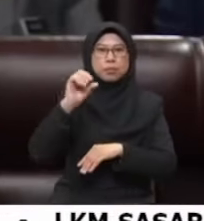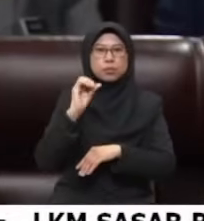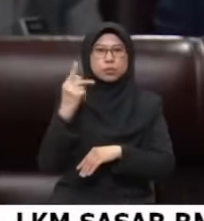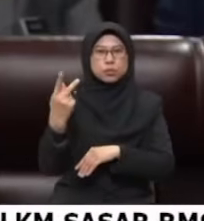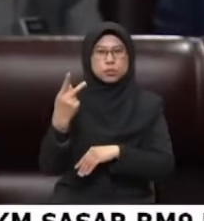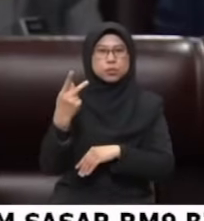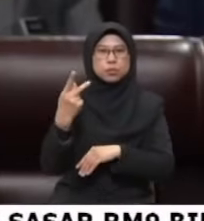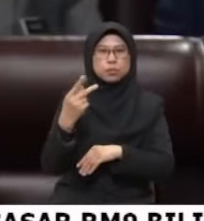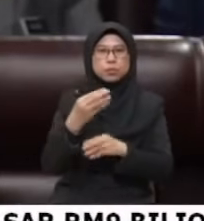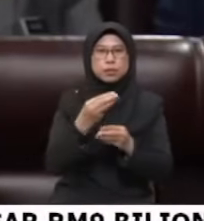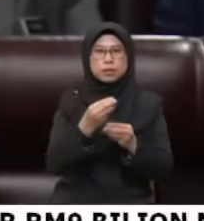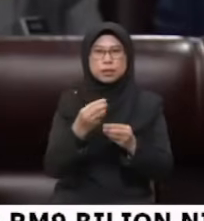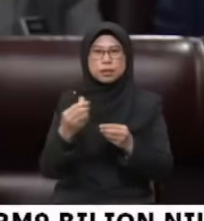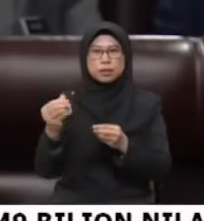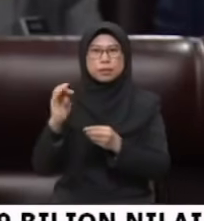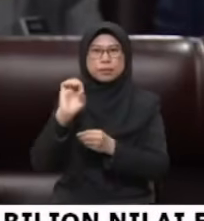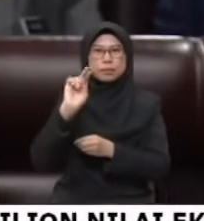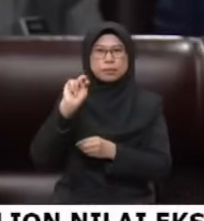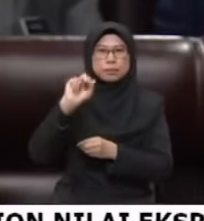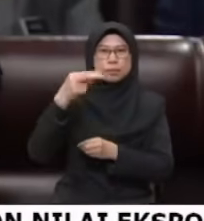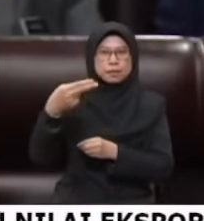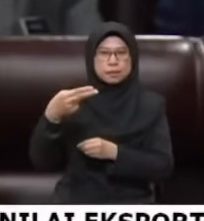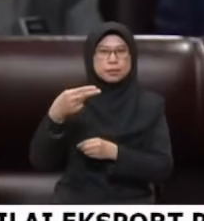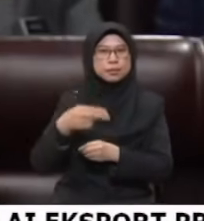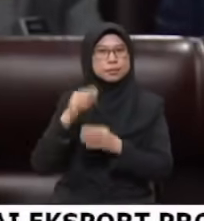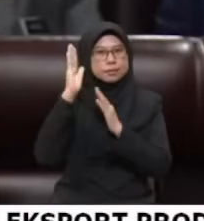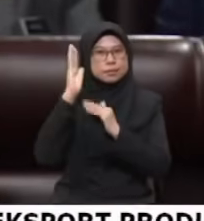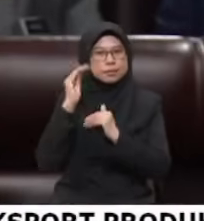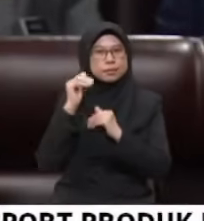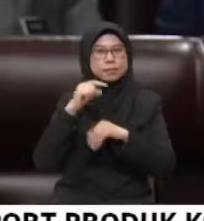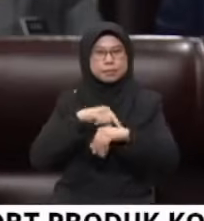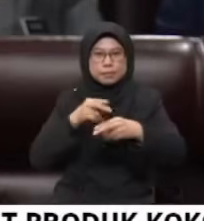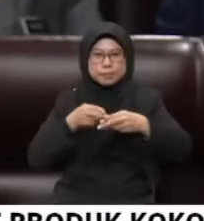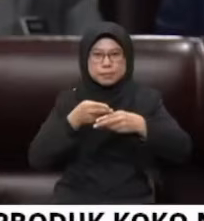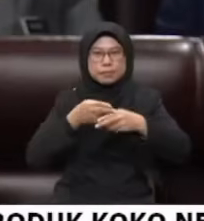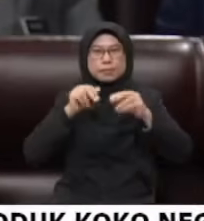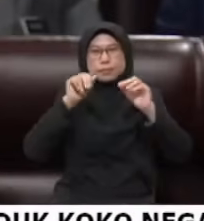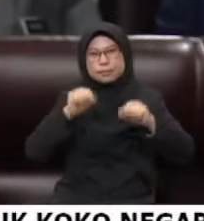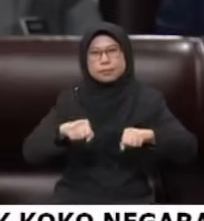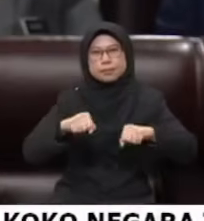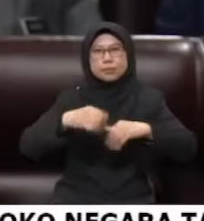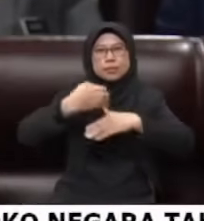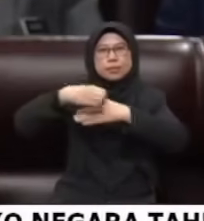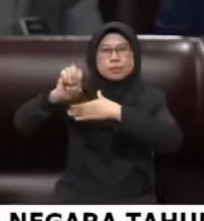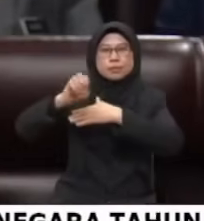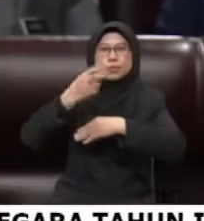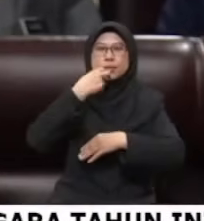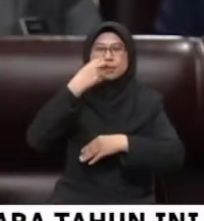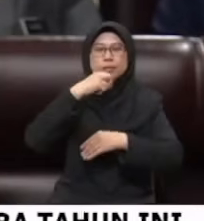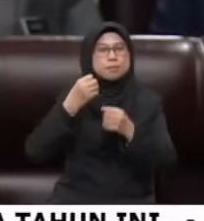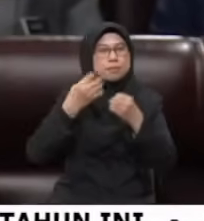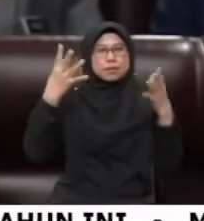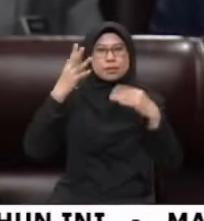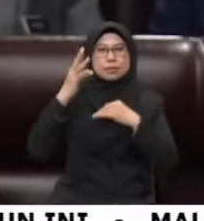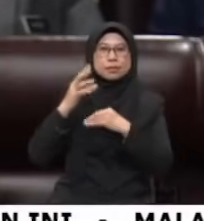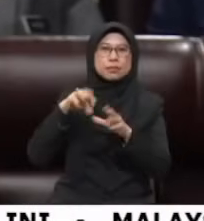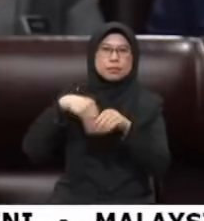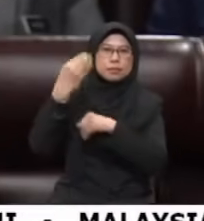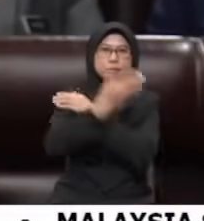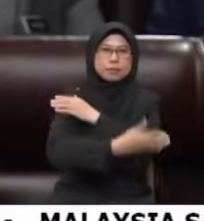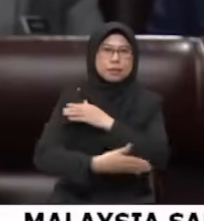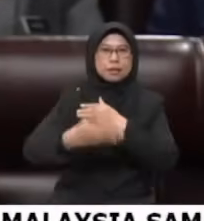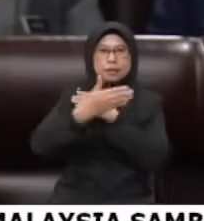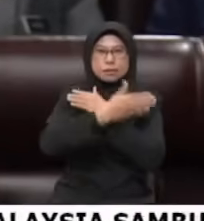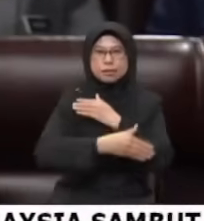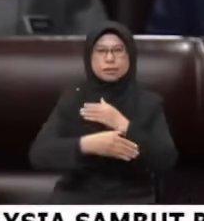dijadikan benih jadi kita harap dalam masa yang singkat ni dapat kita eksport nenas Lebih banyak ke luar negara